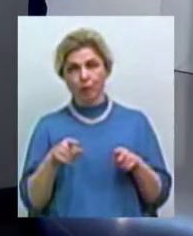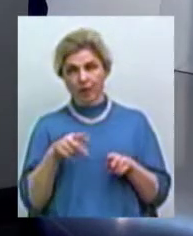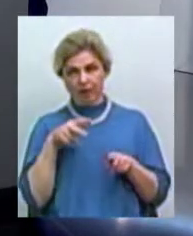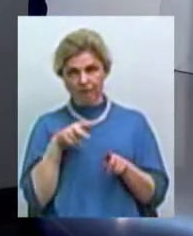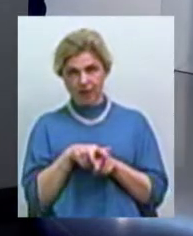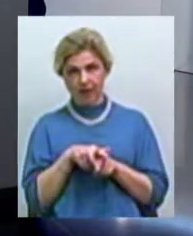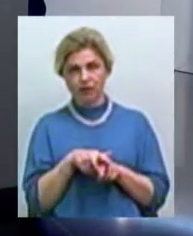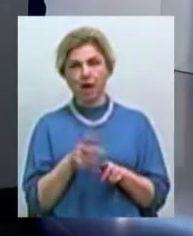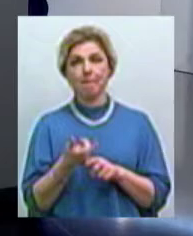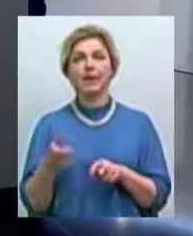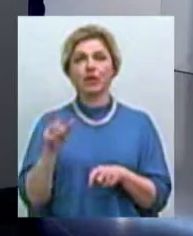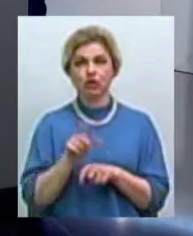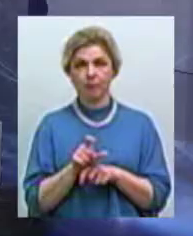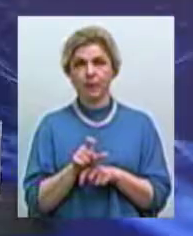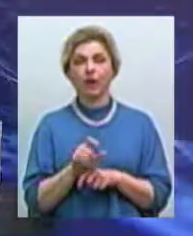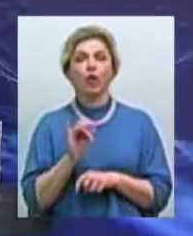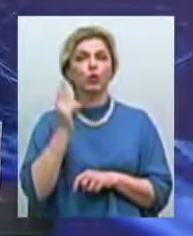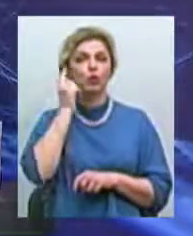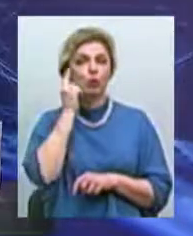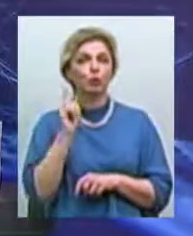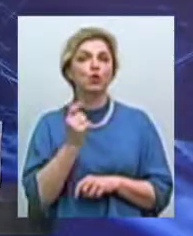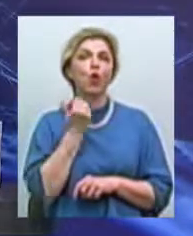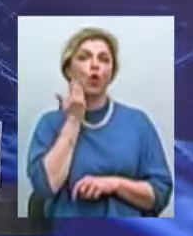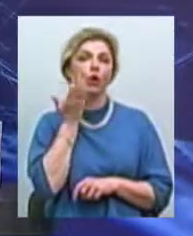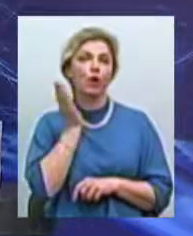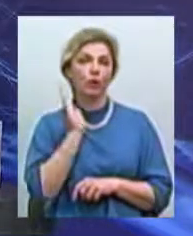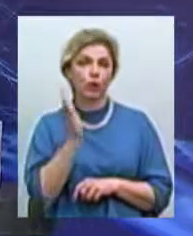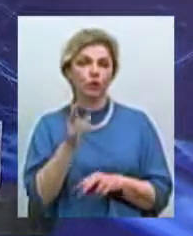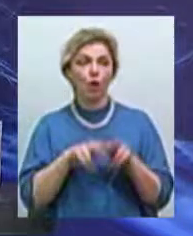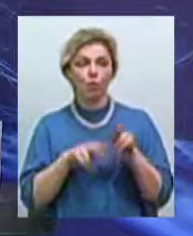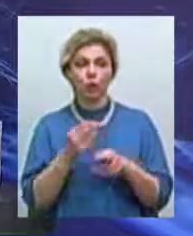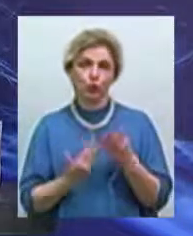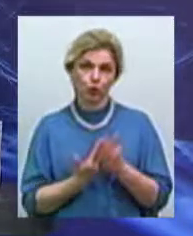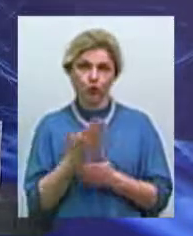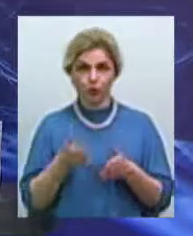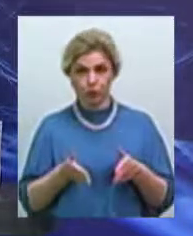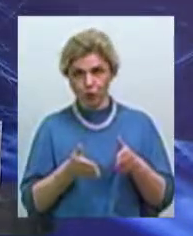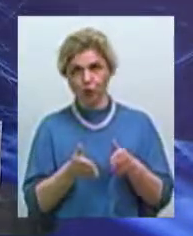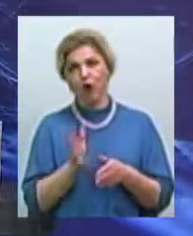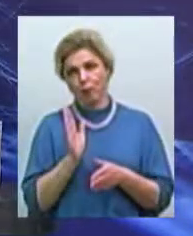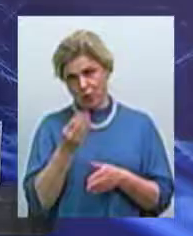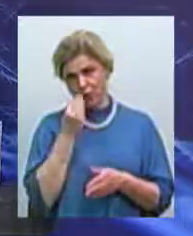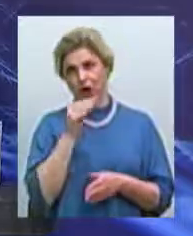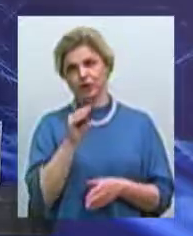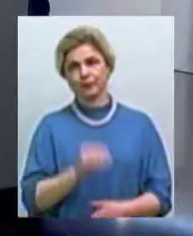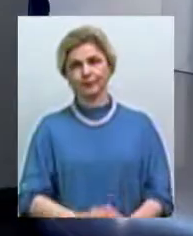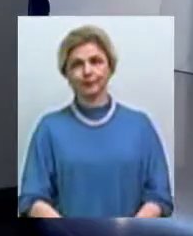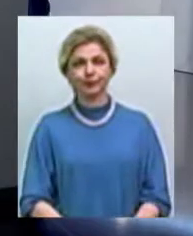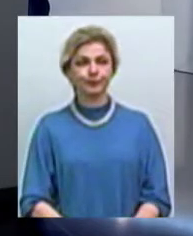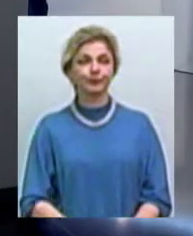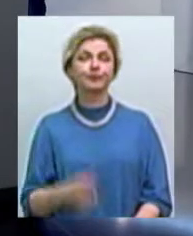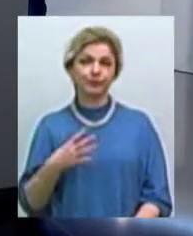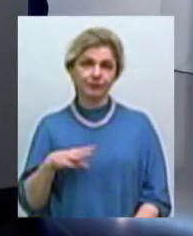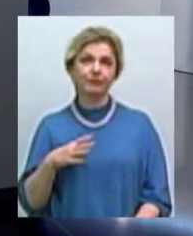навантаженням більшим. Я думаю, що вони, ну, коли будуть будувати нові дороги, вони будуть кращі. Ми